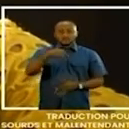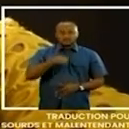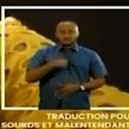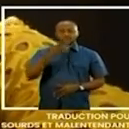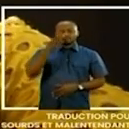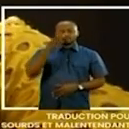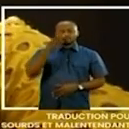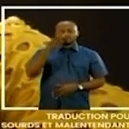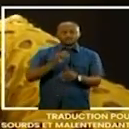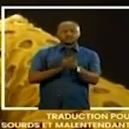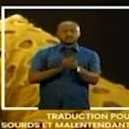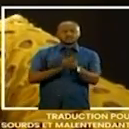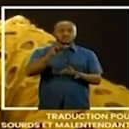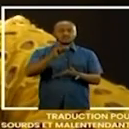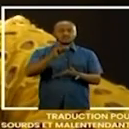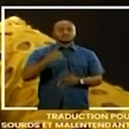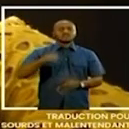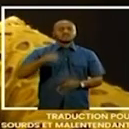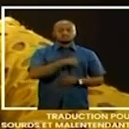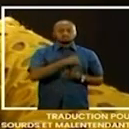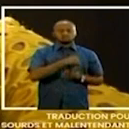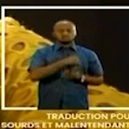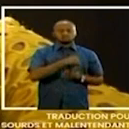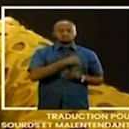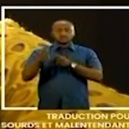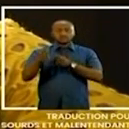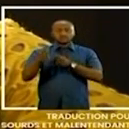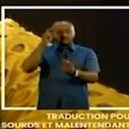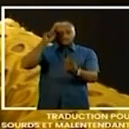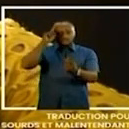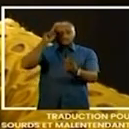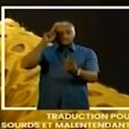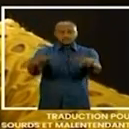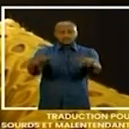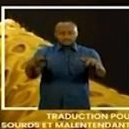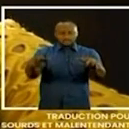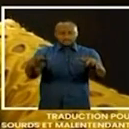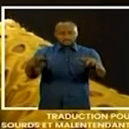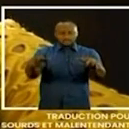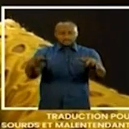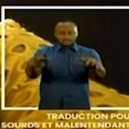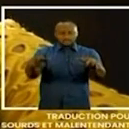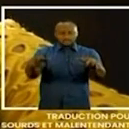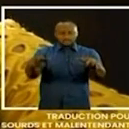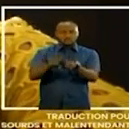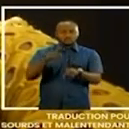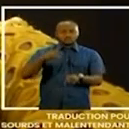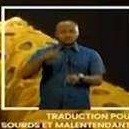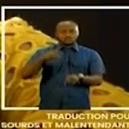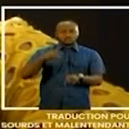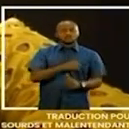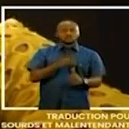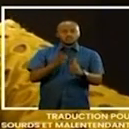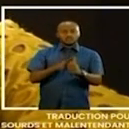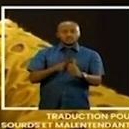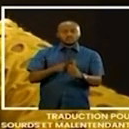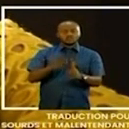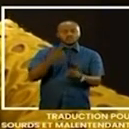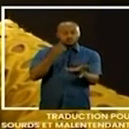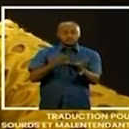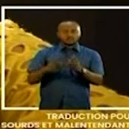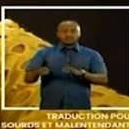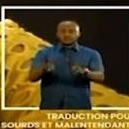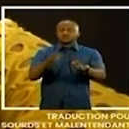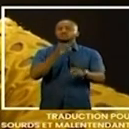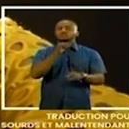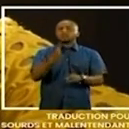sujet. J'estime que par elle, nous emmènerons ce combat au niveau souhaité. Ne lésinons surtout pas sur